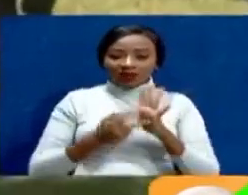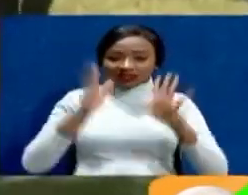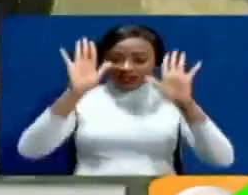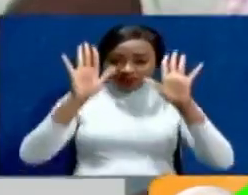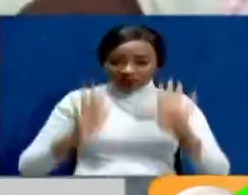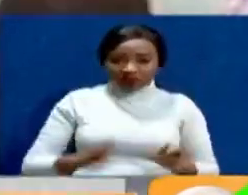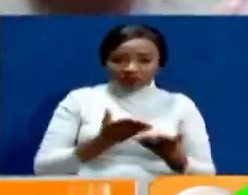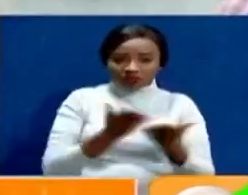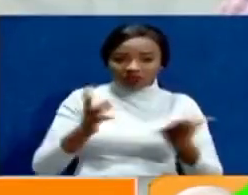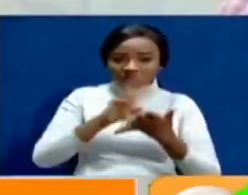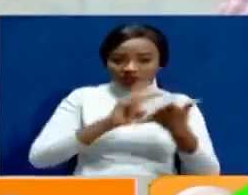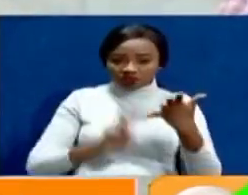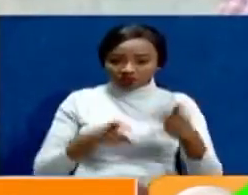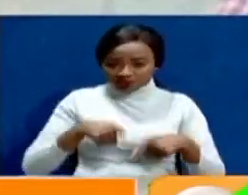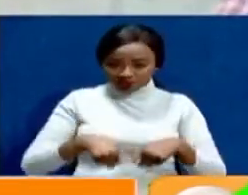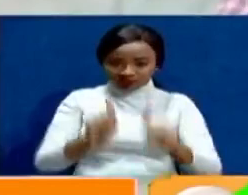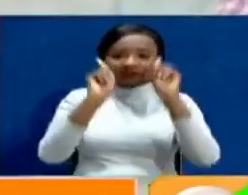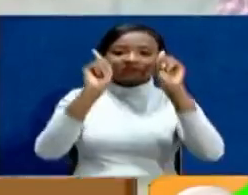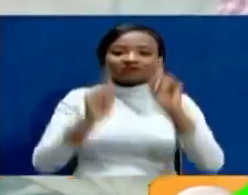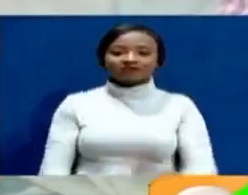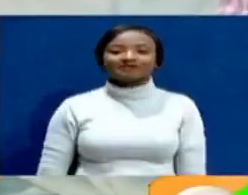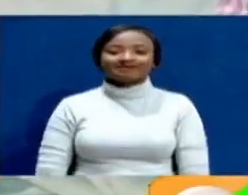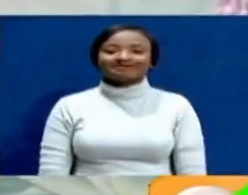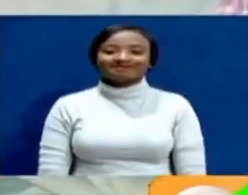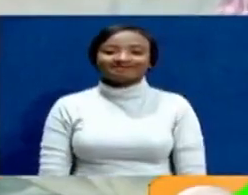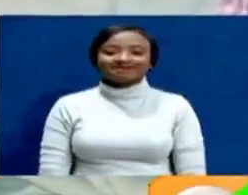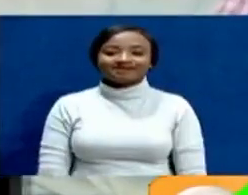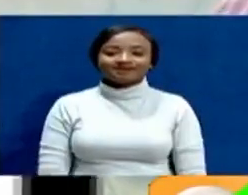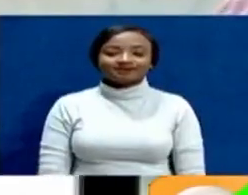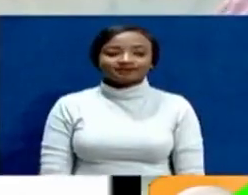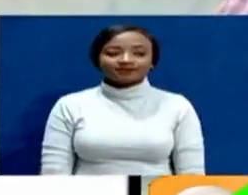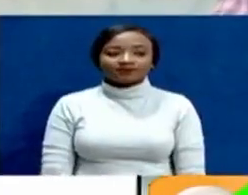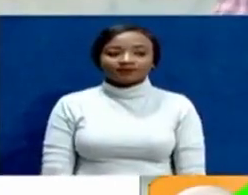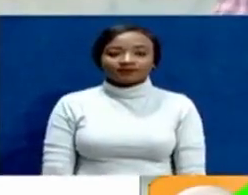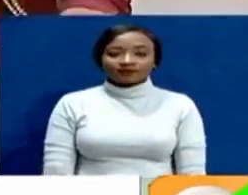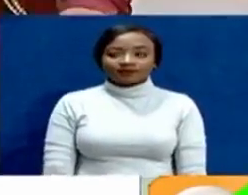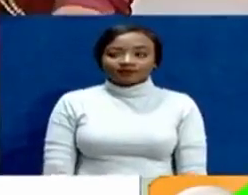wananchi wakisome. Stephen Letor, Runinga ya Citizen, Nairobi.